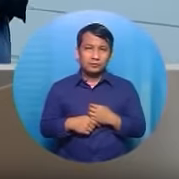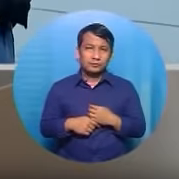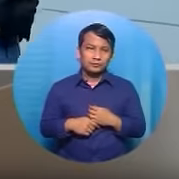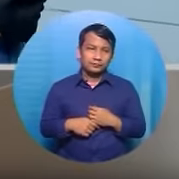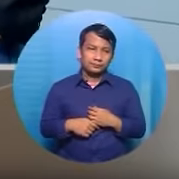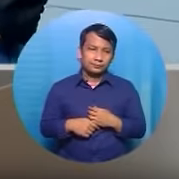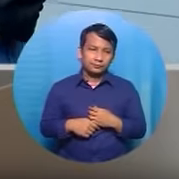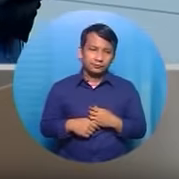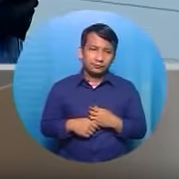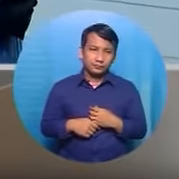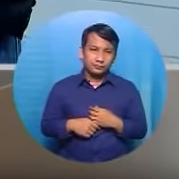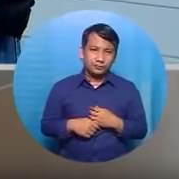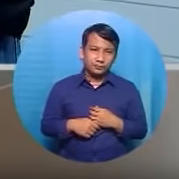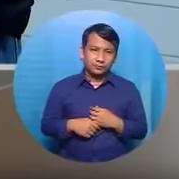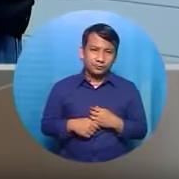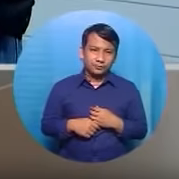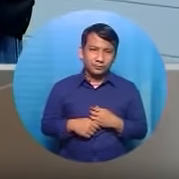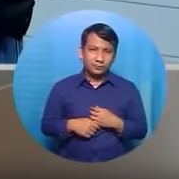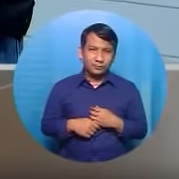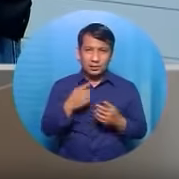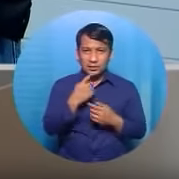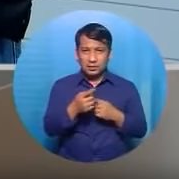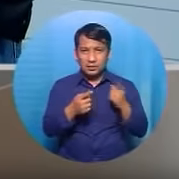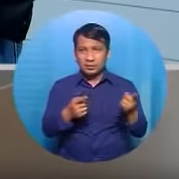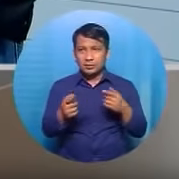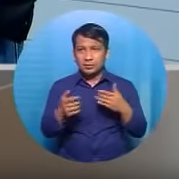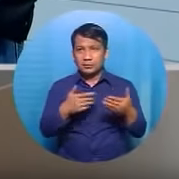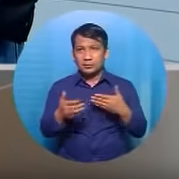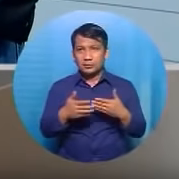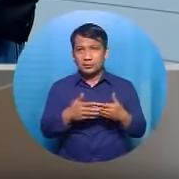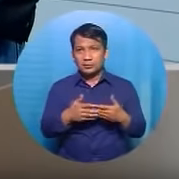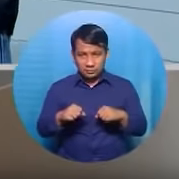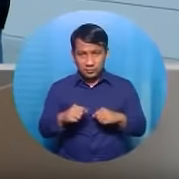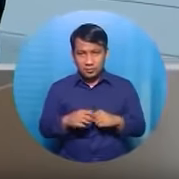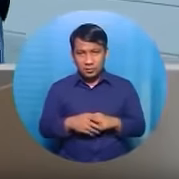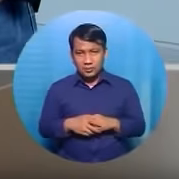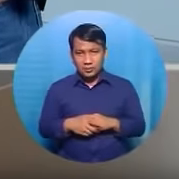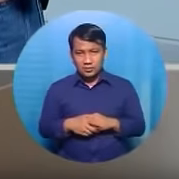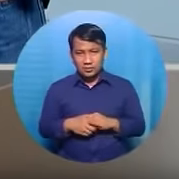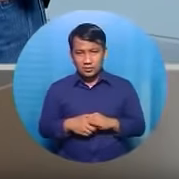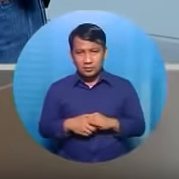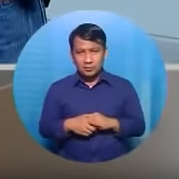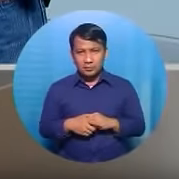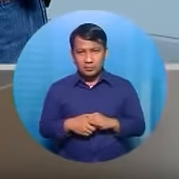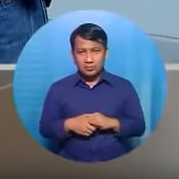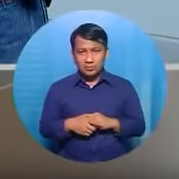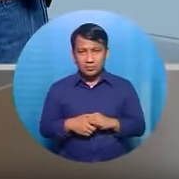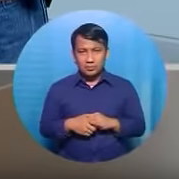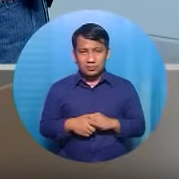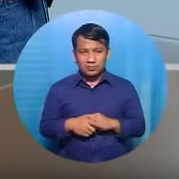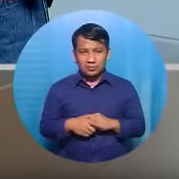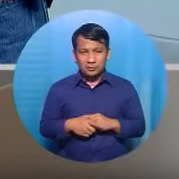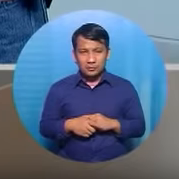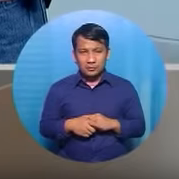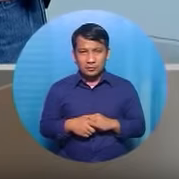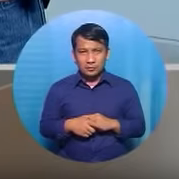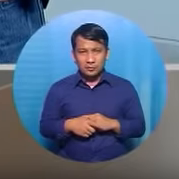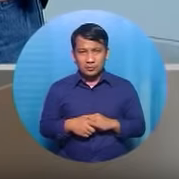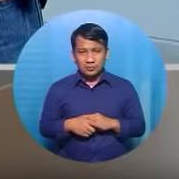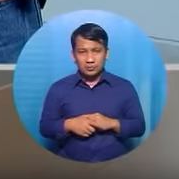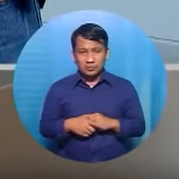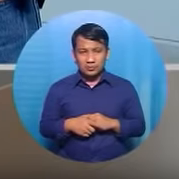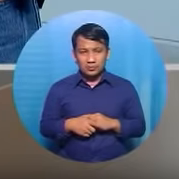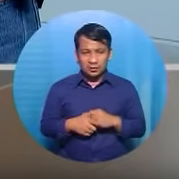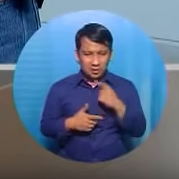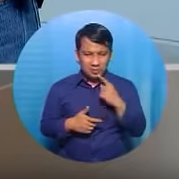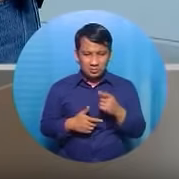Sir, pakisabi sa kanya, sir, na kung pwede lang, kay siya na magda sa tanan ako, sir,